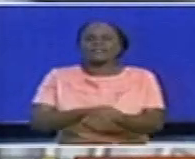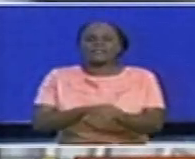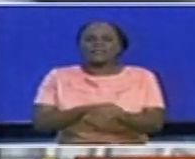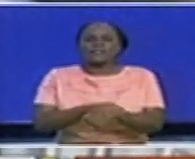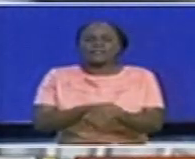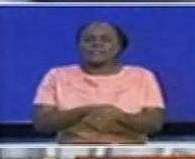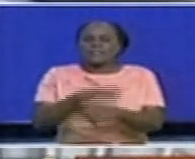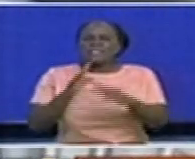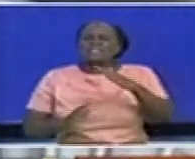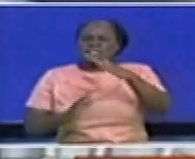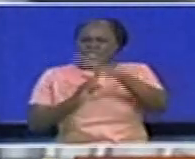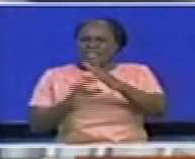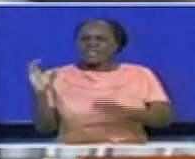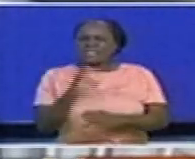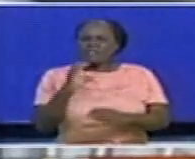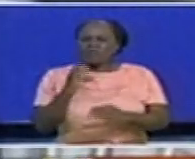very senior civil servant